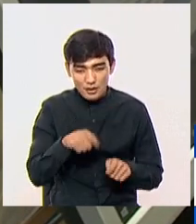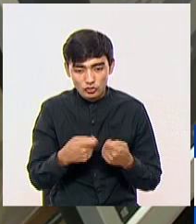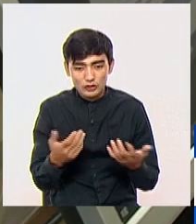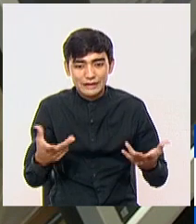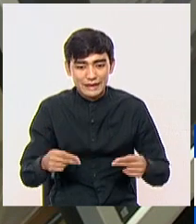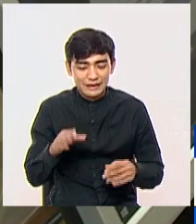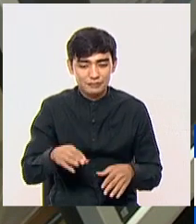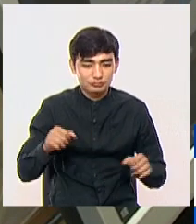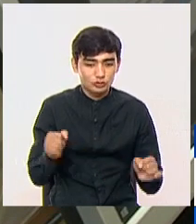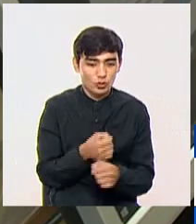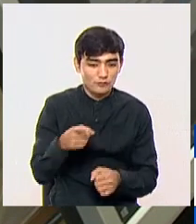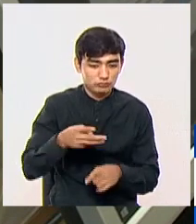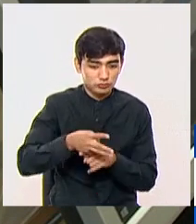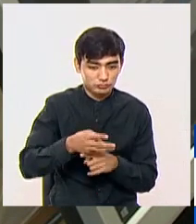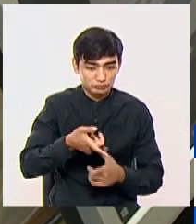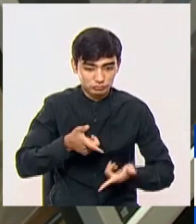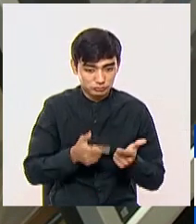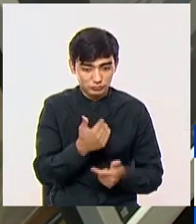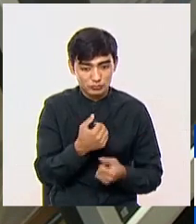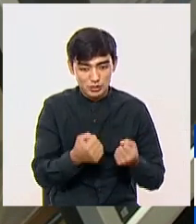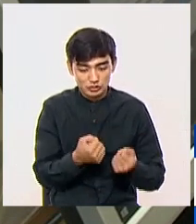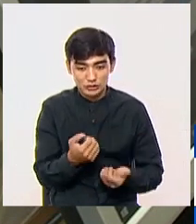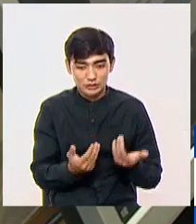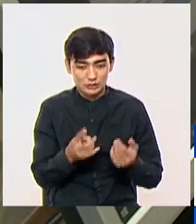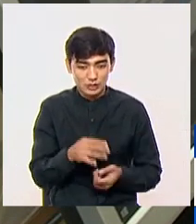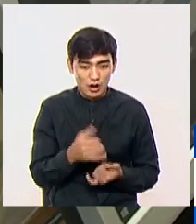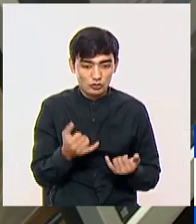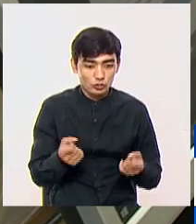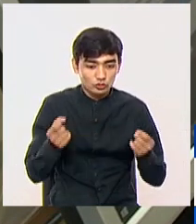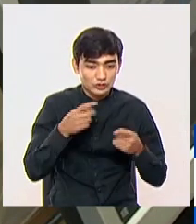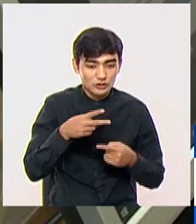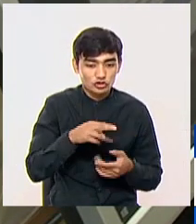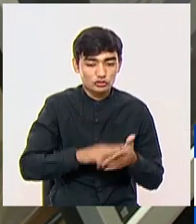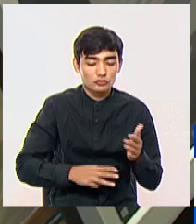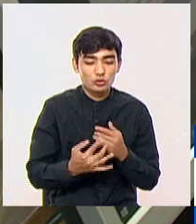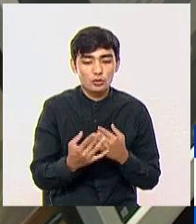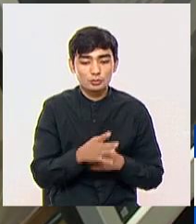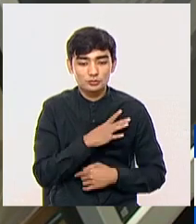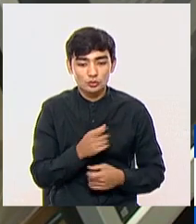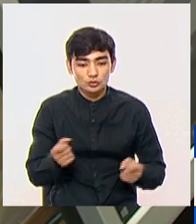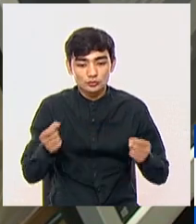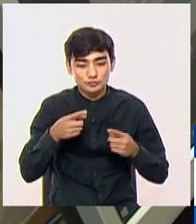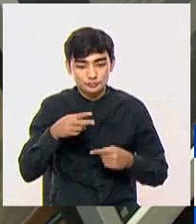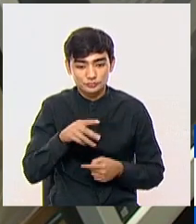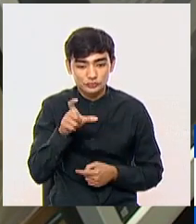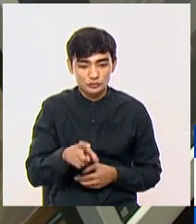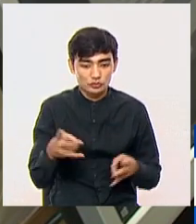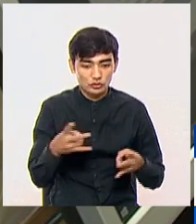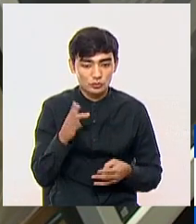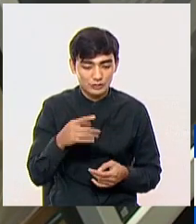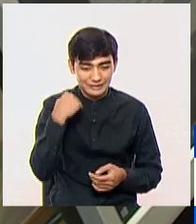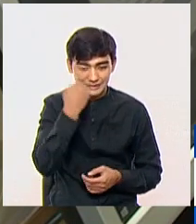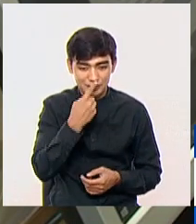что камера скоростимера зафиксировала именно его автомобиль. Теперь, чтобы выяснить, насколько штрафы правомерны, гражданину нужно лично